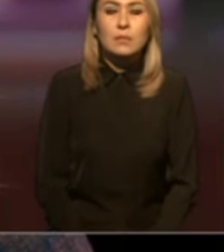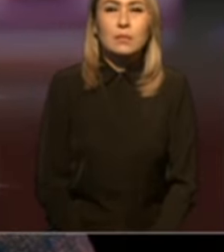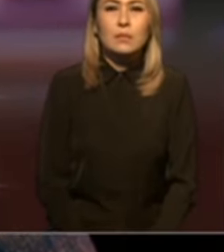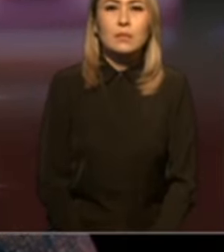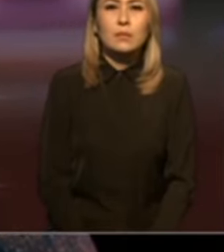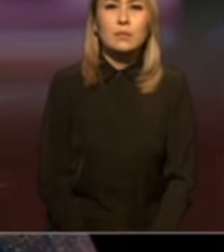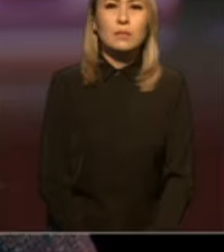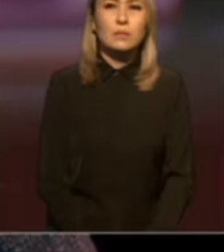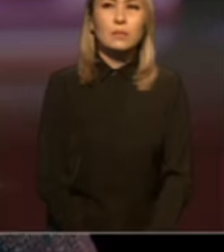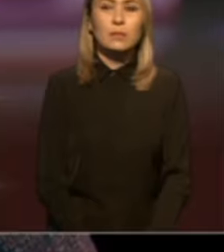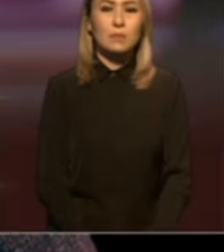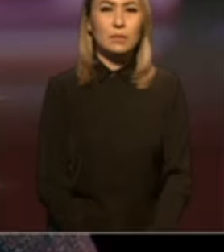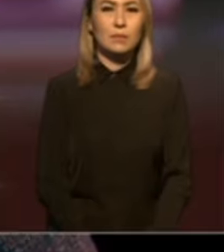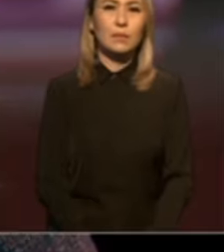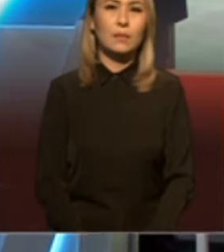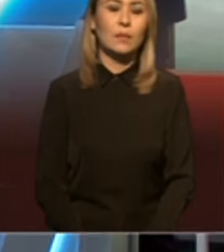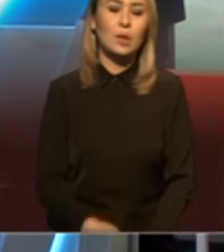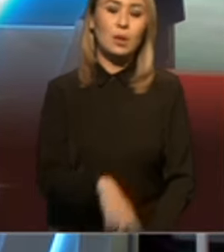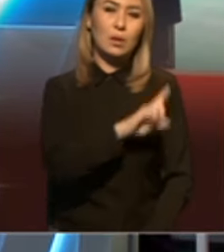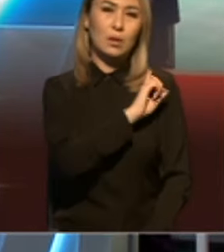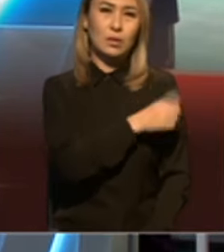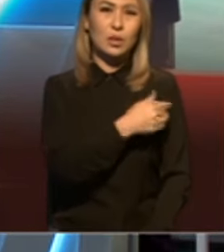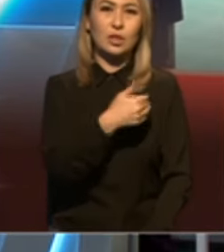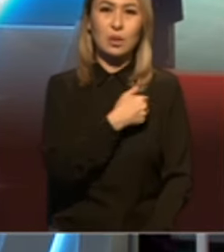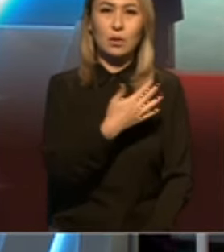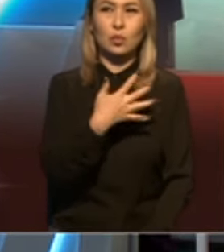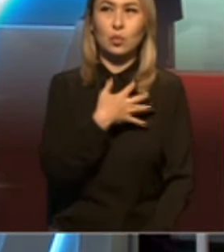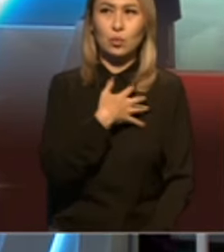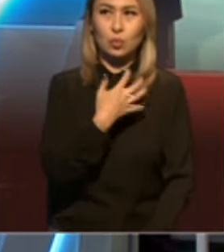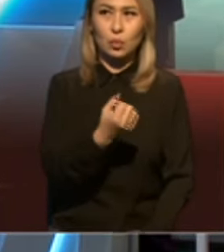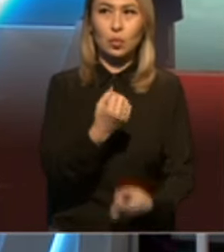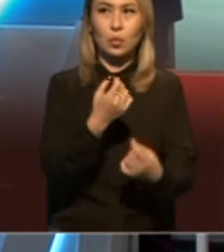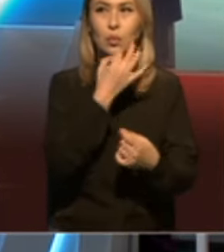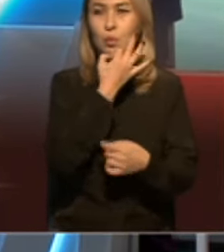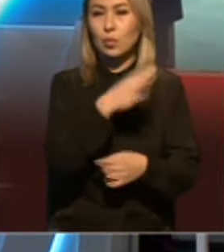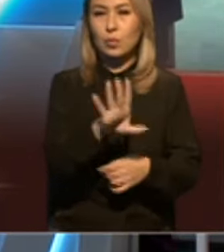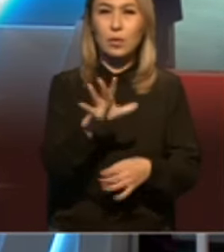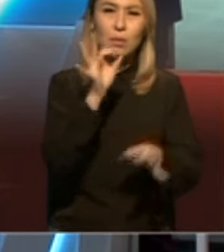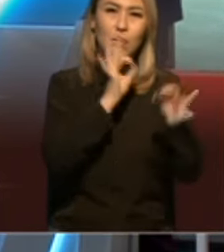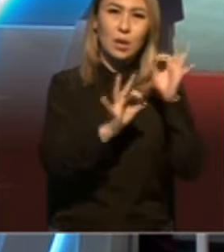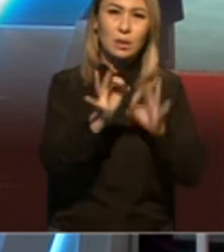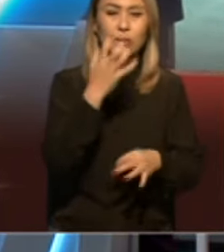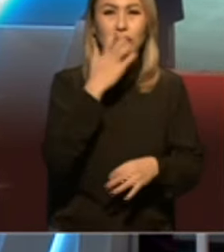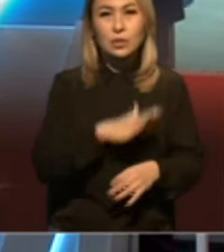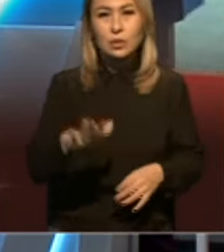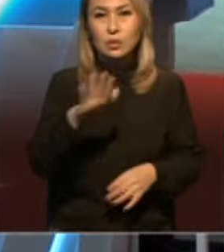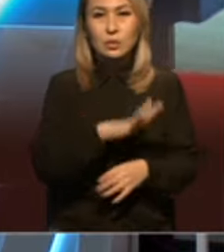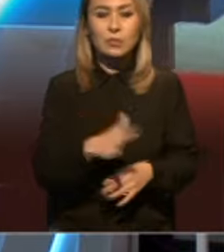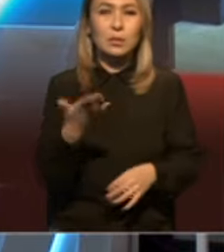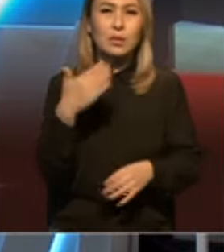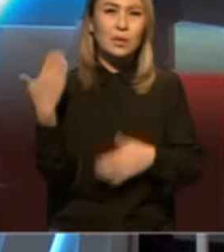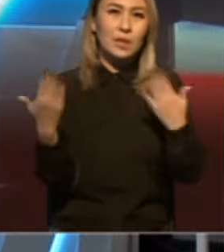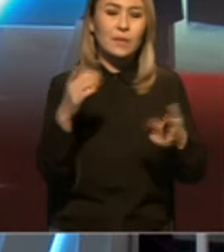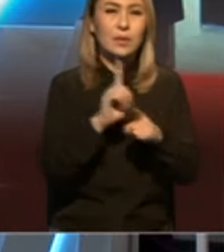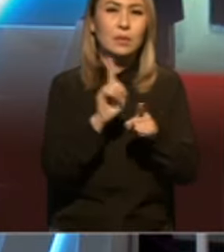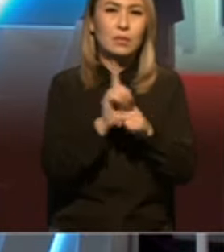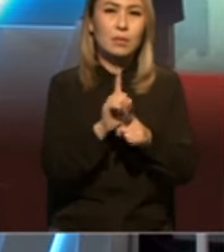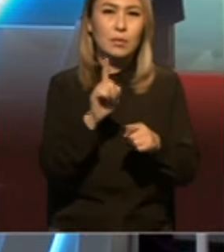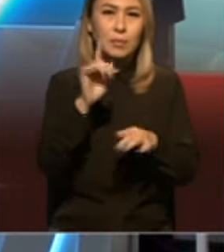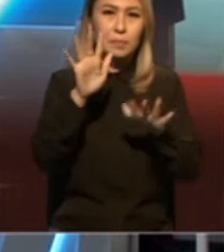Менің ойымша потенциал зор. Қай жағын алып қарасаңызда, батыс пен шығыстың, оңтүстіктің, солтүстіктің ортасында